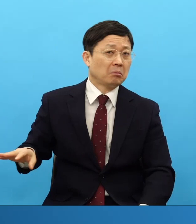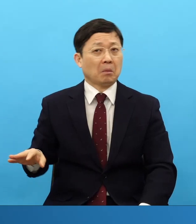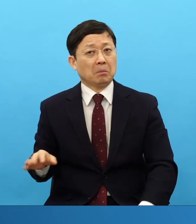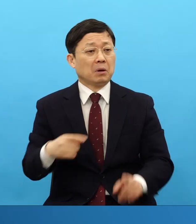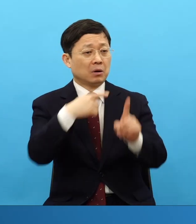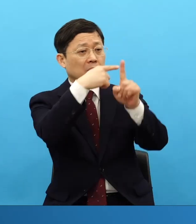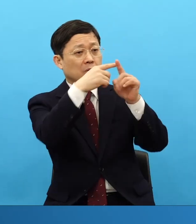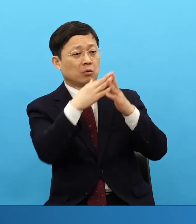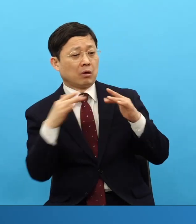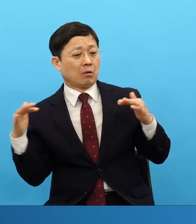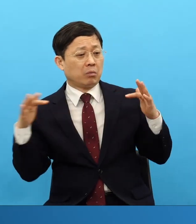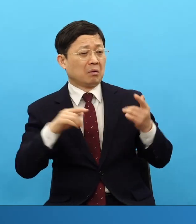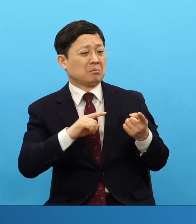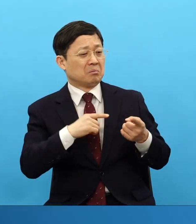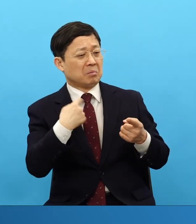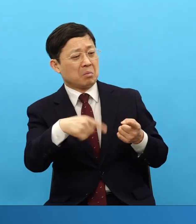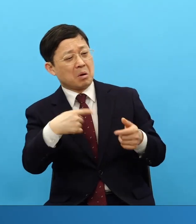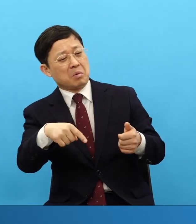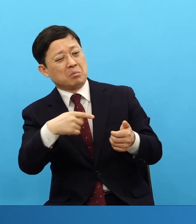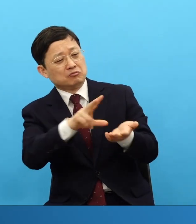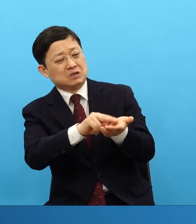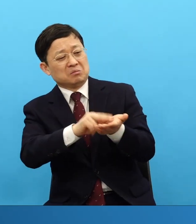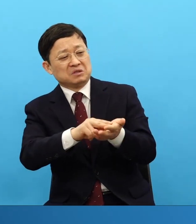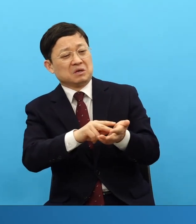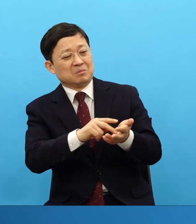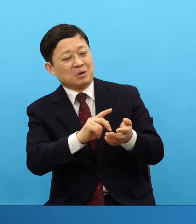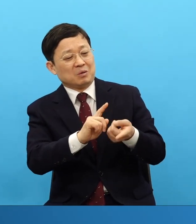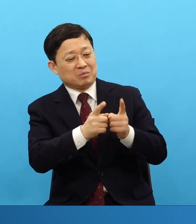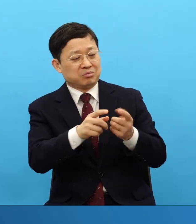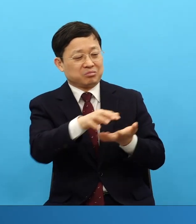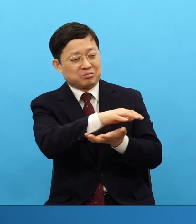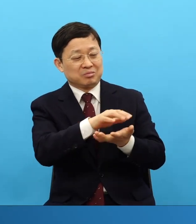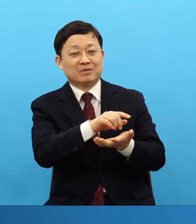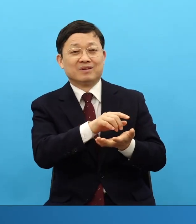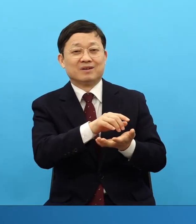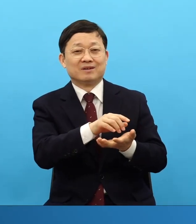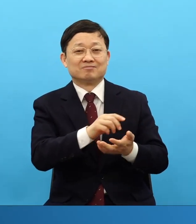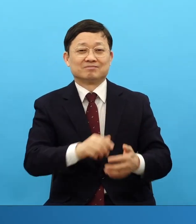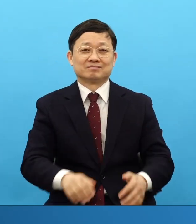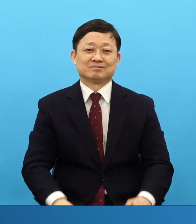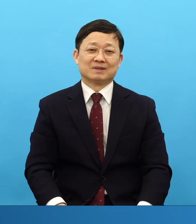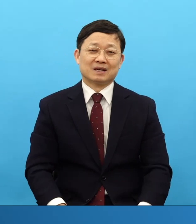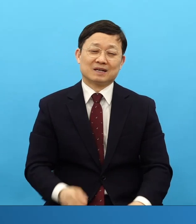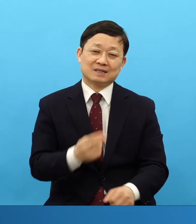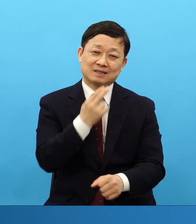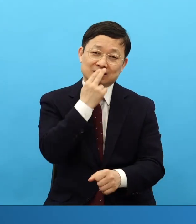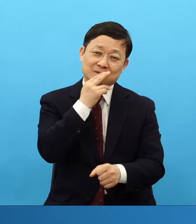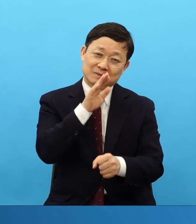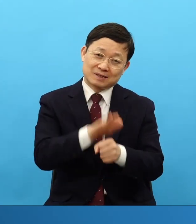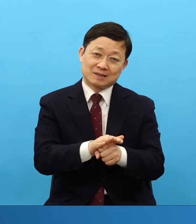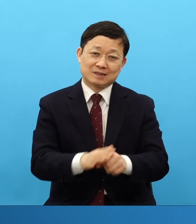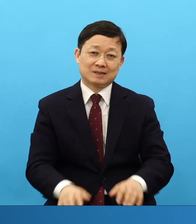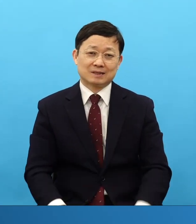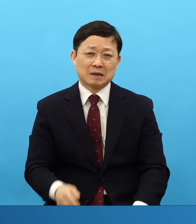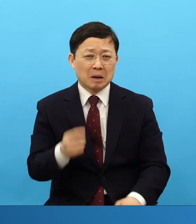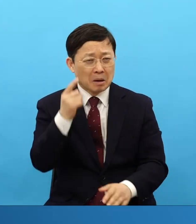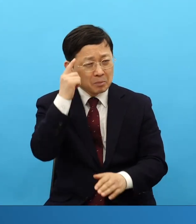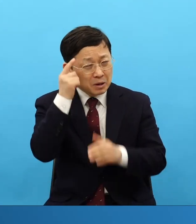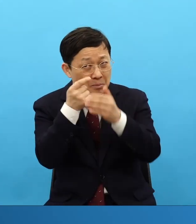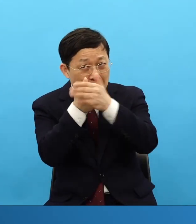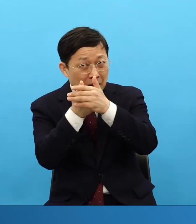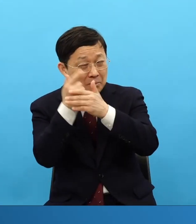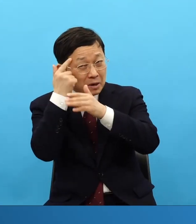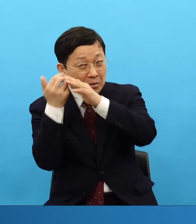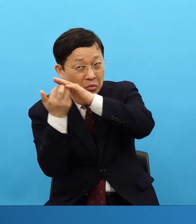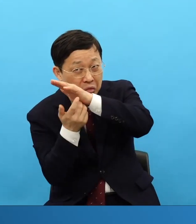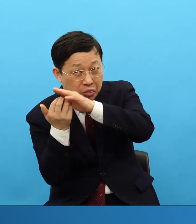Because if you don't do this, then the church officers must do all types of things for the church. 참 억울하죠. 그러면 잔머리, 안 되는 머리, 되는 머리 다 돌려야 돼.